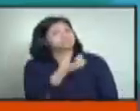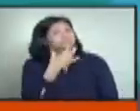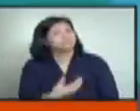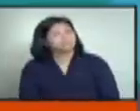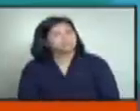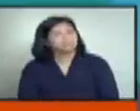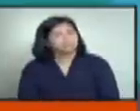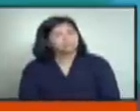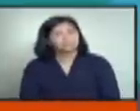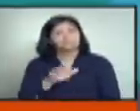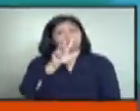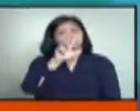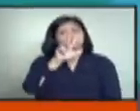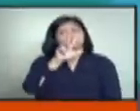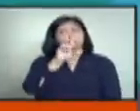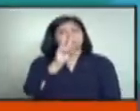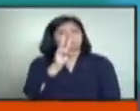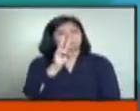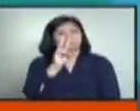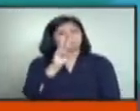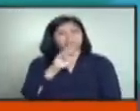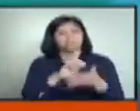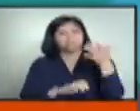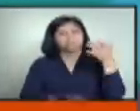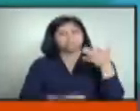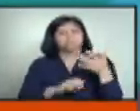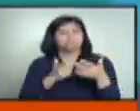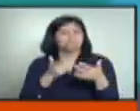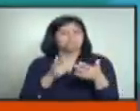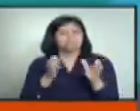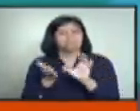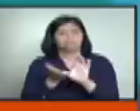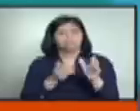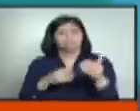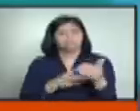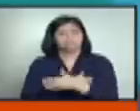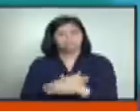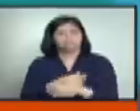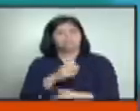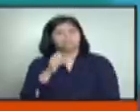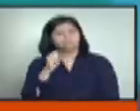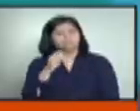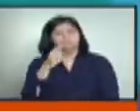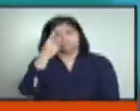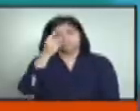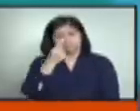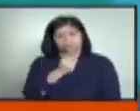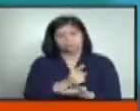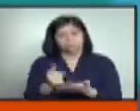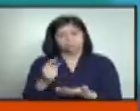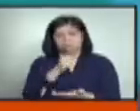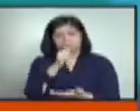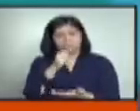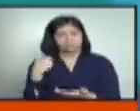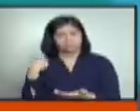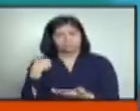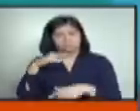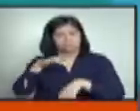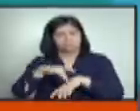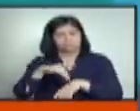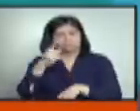nyo? 36, tapos binawasan ko yun ng cash advance niya. Sa week na yon, hindi ko pa